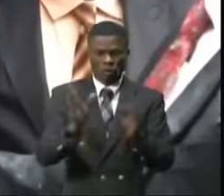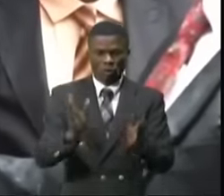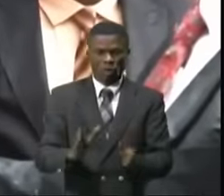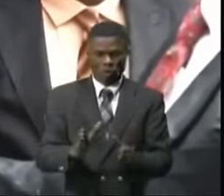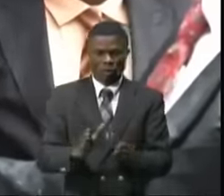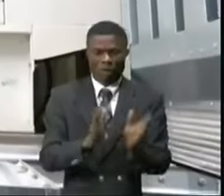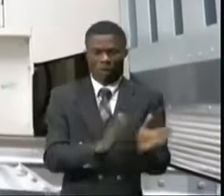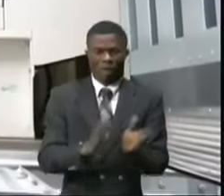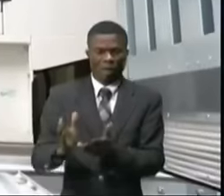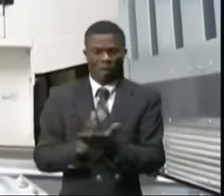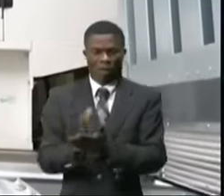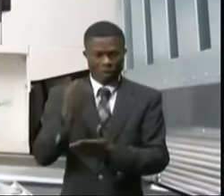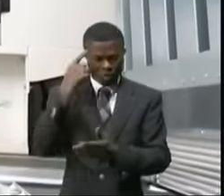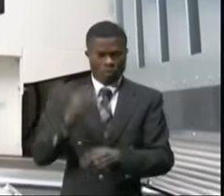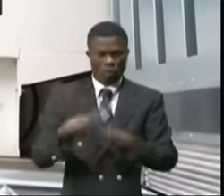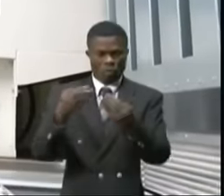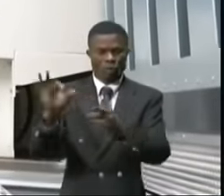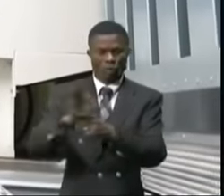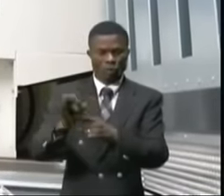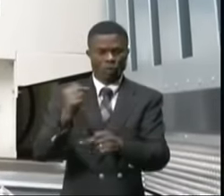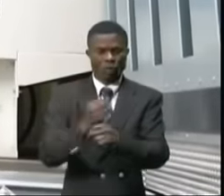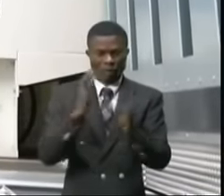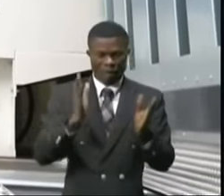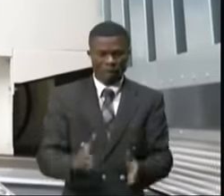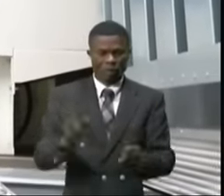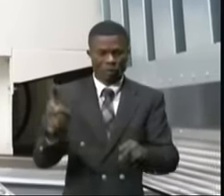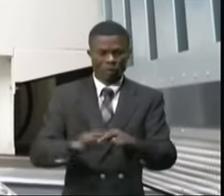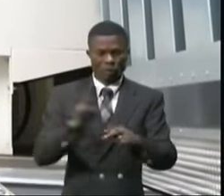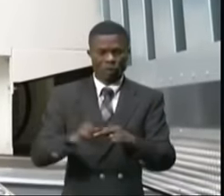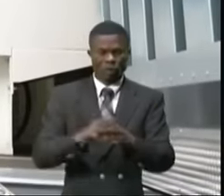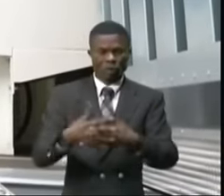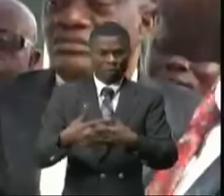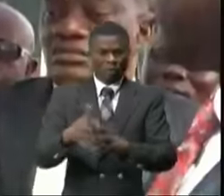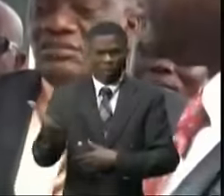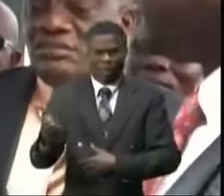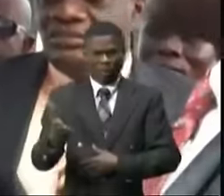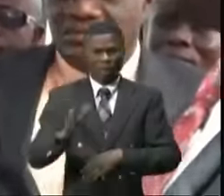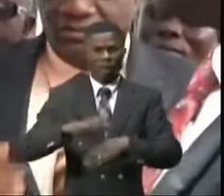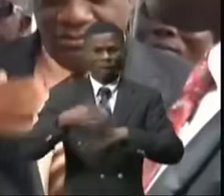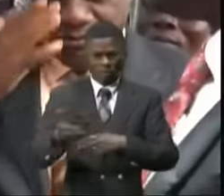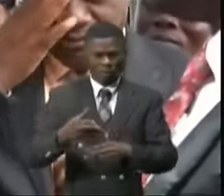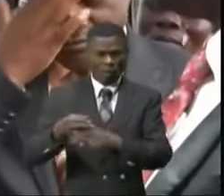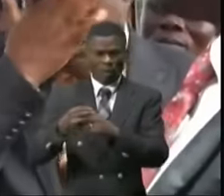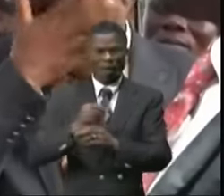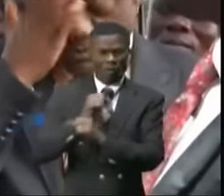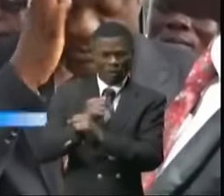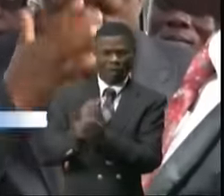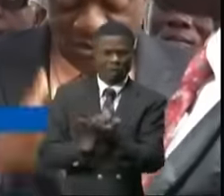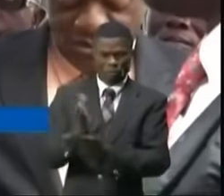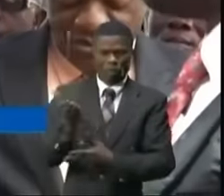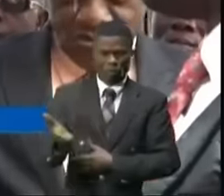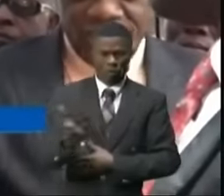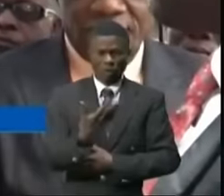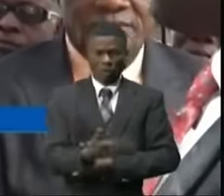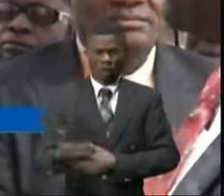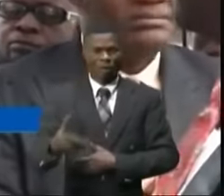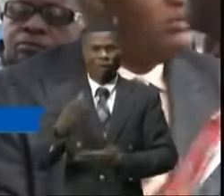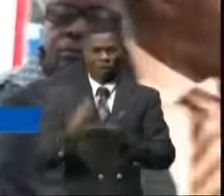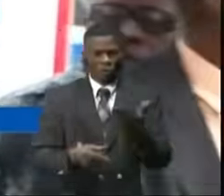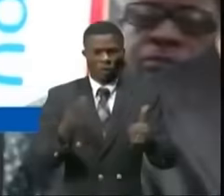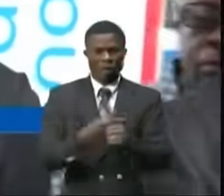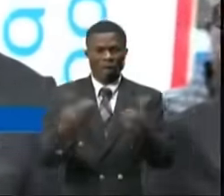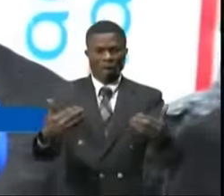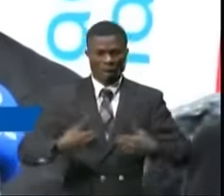prendre des dispositions d'abord pour former les personnels qui vont utiliser les matériels et d'en assurer la maintenance. Parce qu'une chose est d'avoir